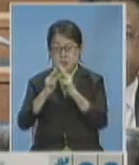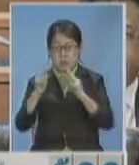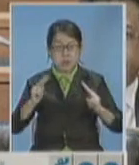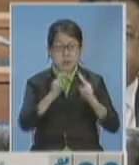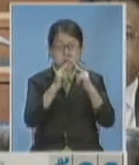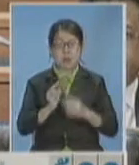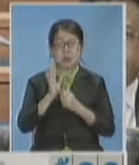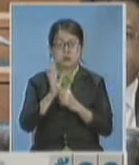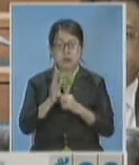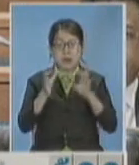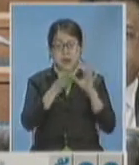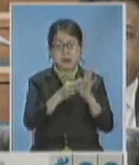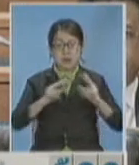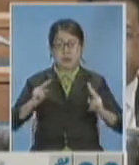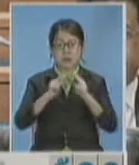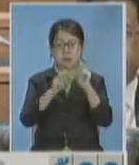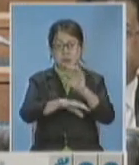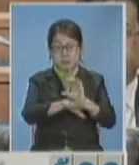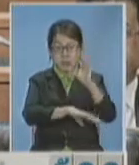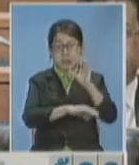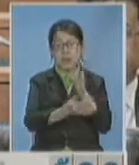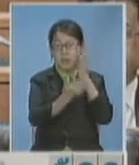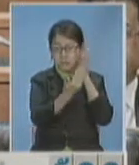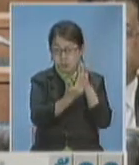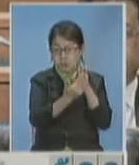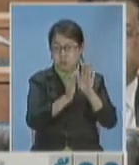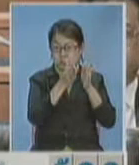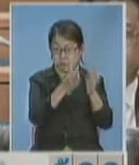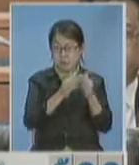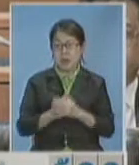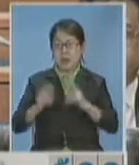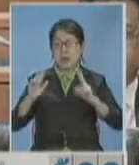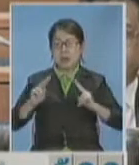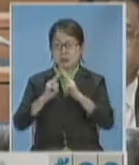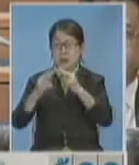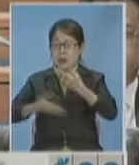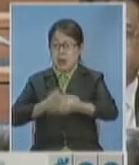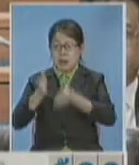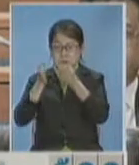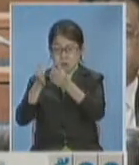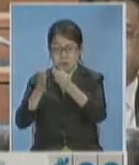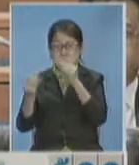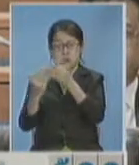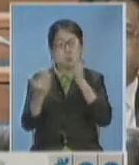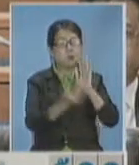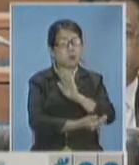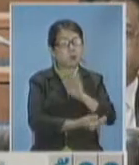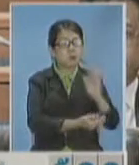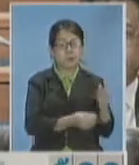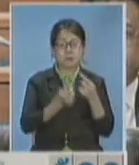าเรื่องใดเกี่ยวข้องกับกระทรวงมหาดไทยก็ควรไปพูดกระทรวงมหาดไทยเรื่องใดเกี่ยวข้องกระทรวงพาณิชย์ก็ไปพูดกระทรวงพาณิชย์แ